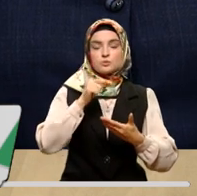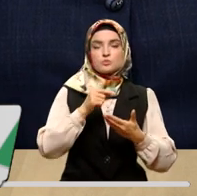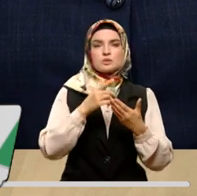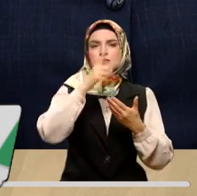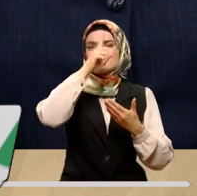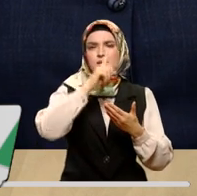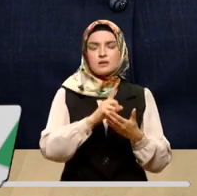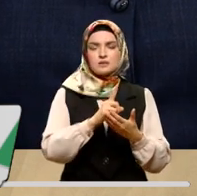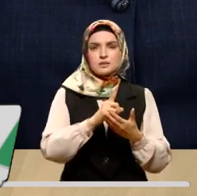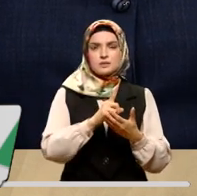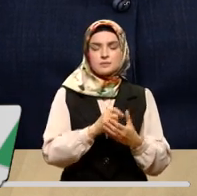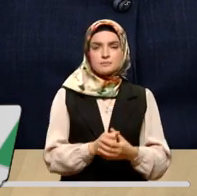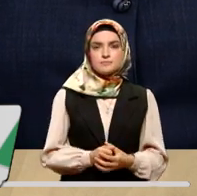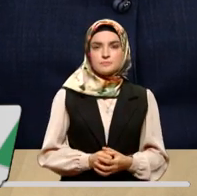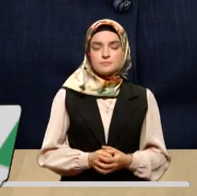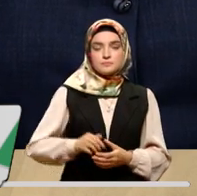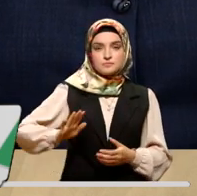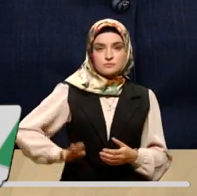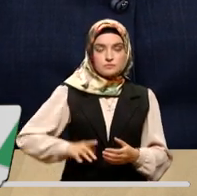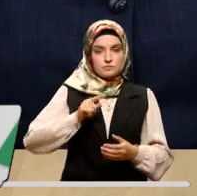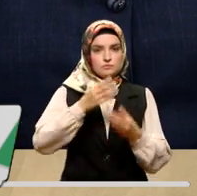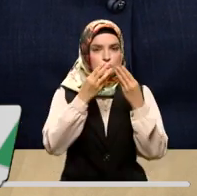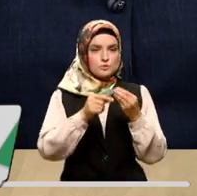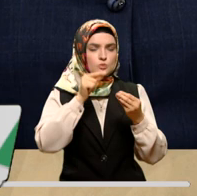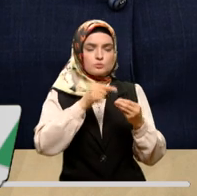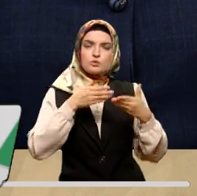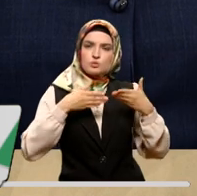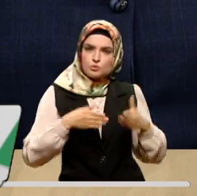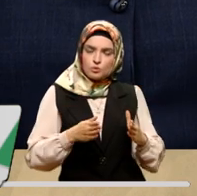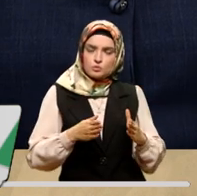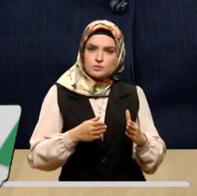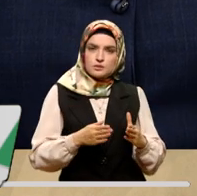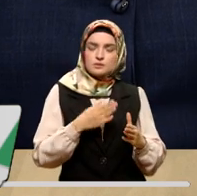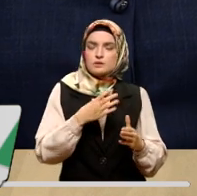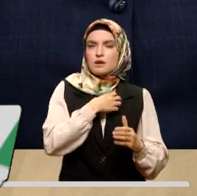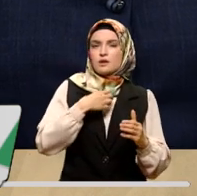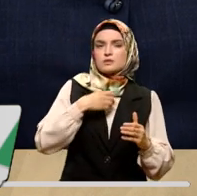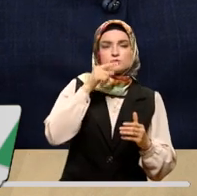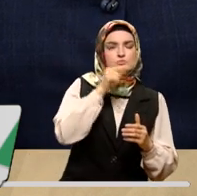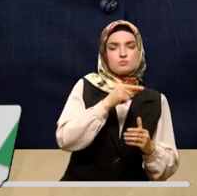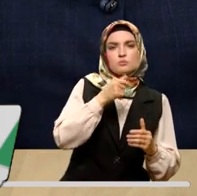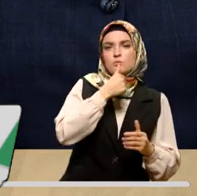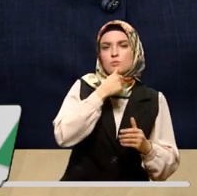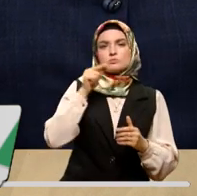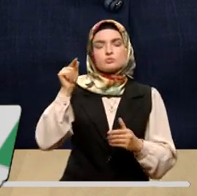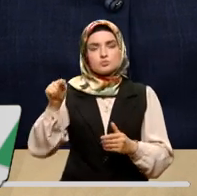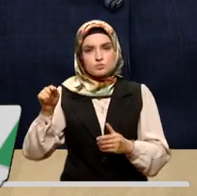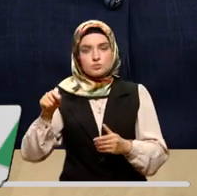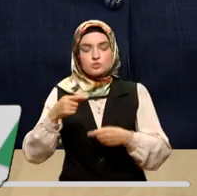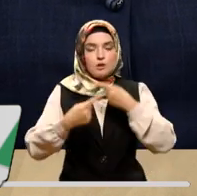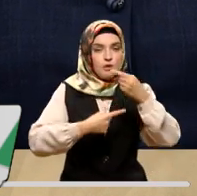sadece işte çocukken şöyle oldu, şurada doğdu, işte annesi buydu, babası şuydu, amcası